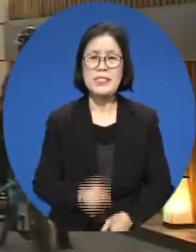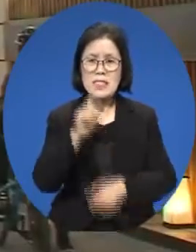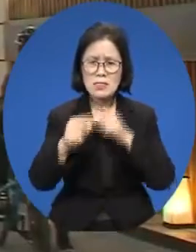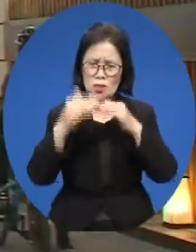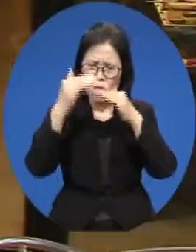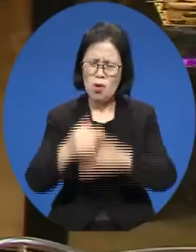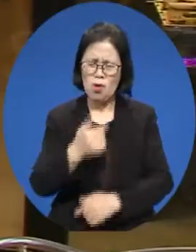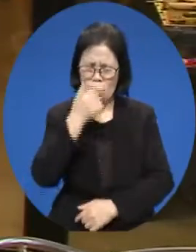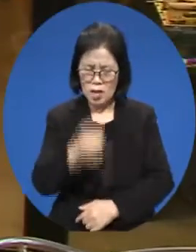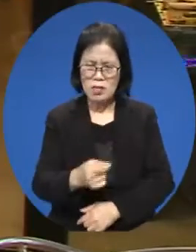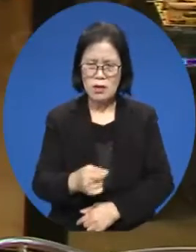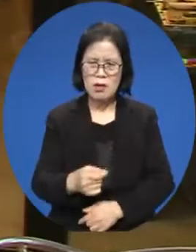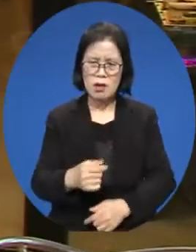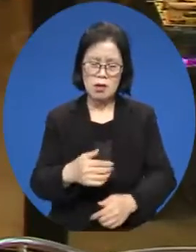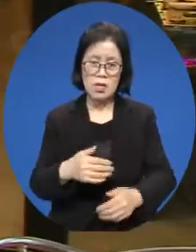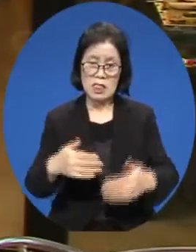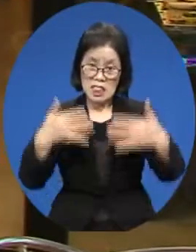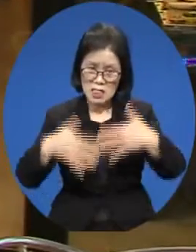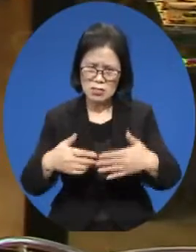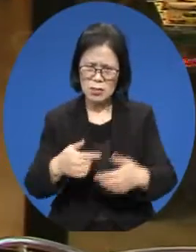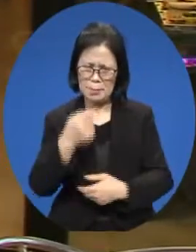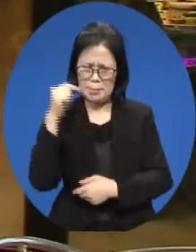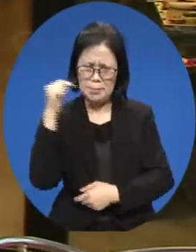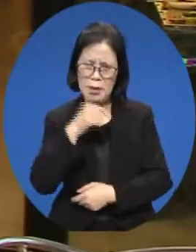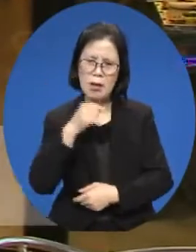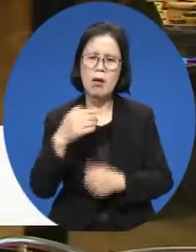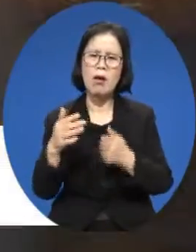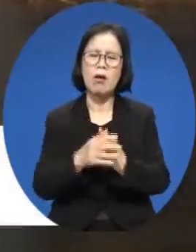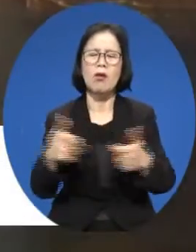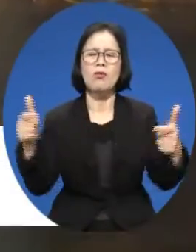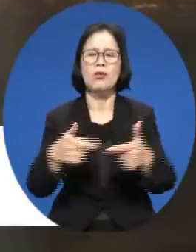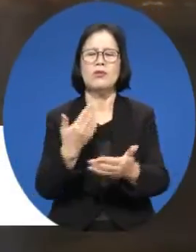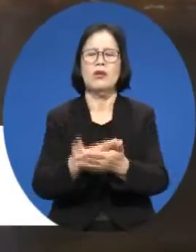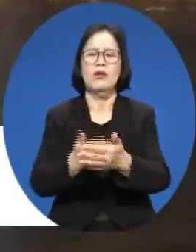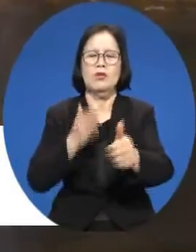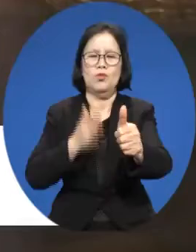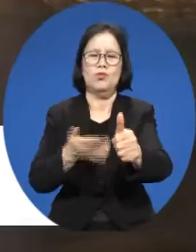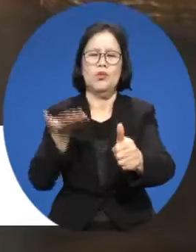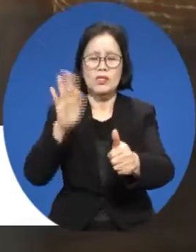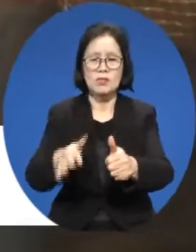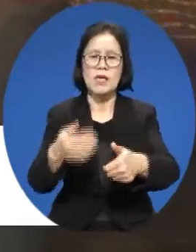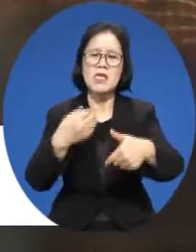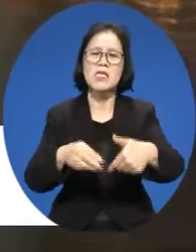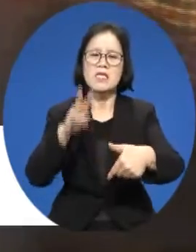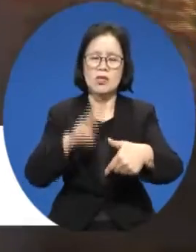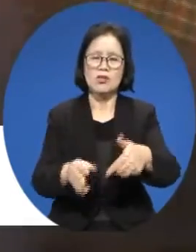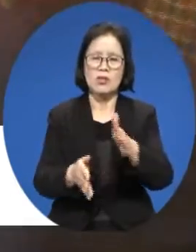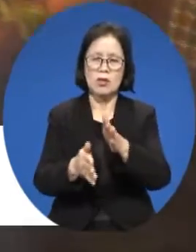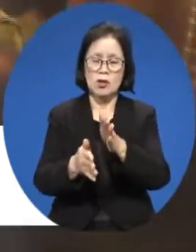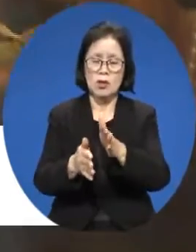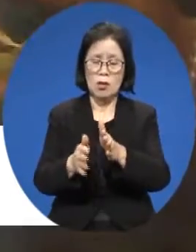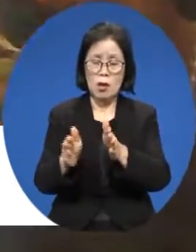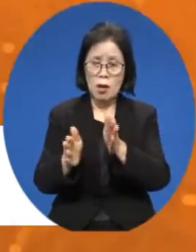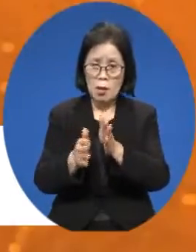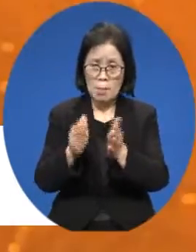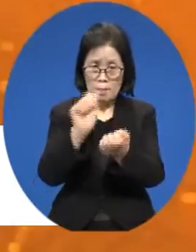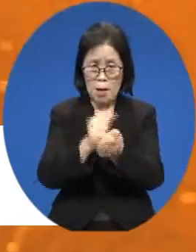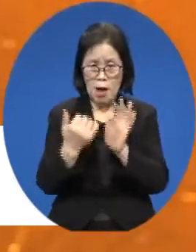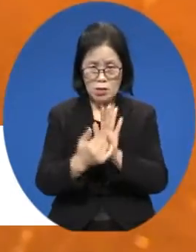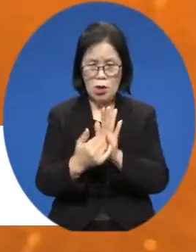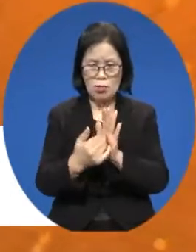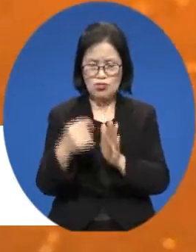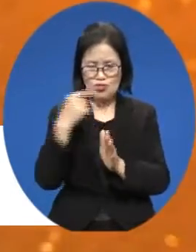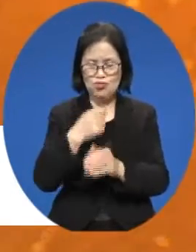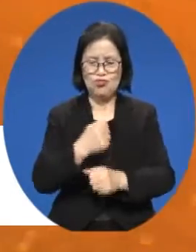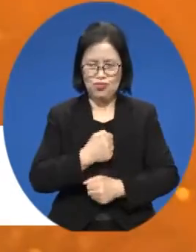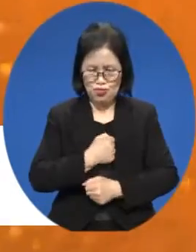절차와 가혹한 자격 기준을 완화해달라는 요구를 하고 있지만 인천시는 무엇보다 방역 준수가 중요한 데다 일선